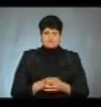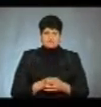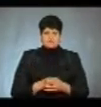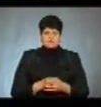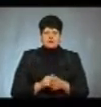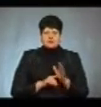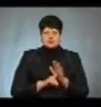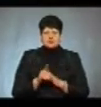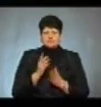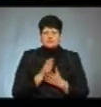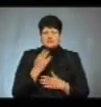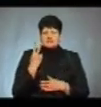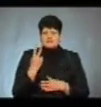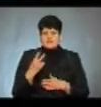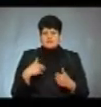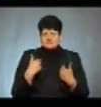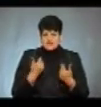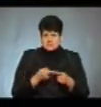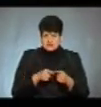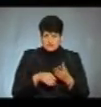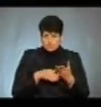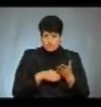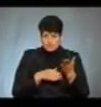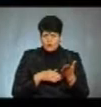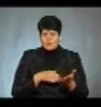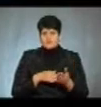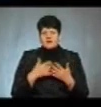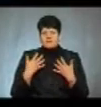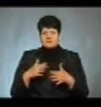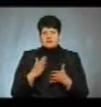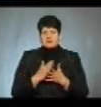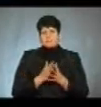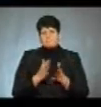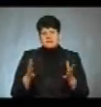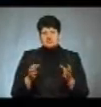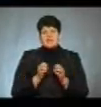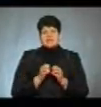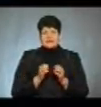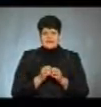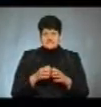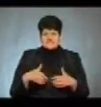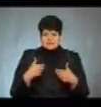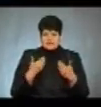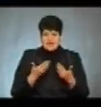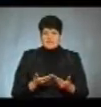на початках два звернення за такою допомогою, а вже маємо понад 10 звернень. І,